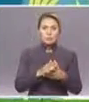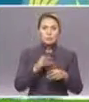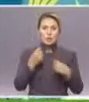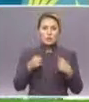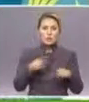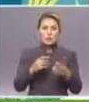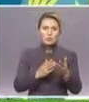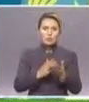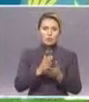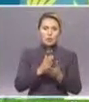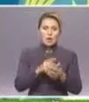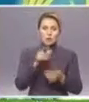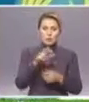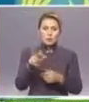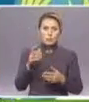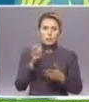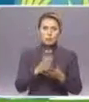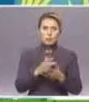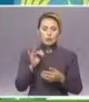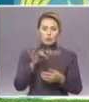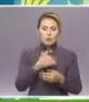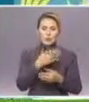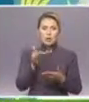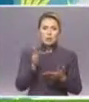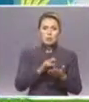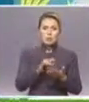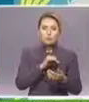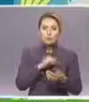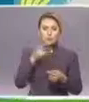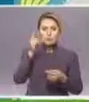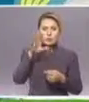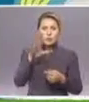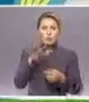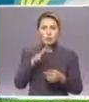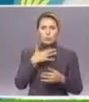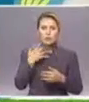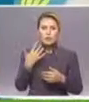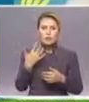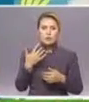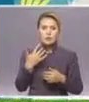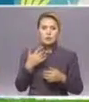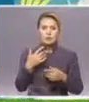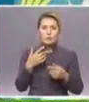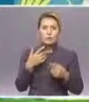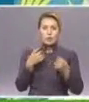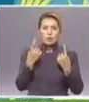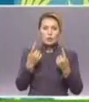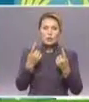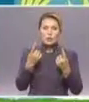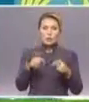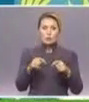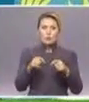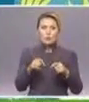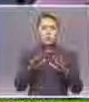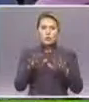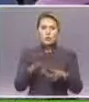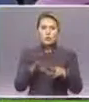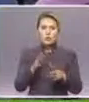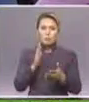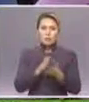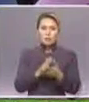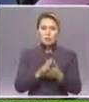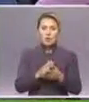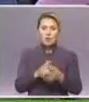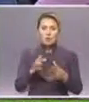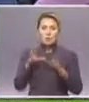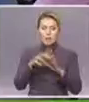сауда сферасының адамдары бар. Өйткені біздің қаламызда өздеріңізге белгілі көптеген осындай ірі-ірі сауда орындары бар.